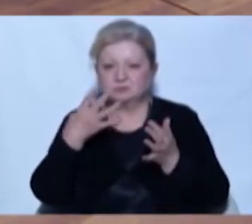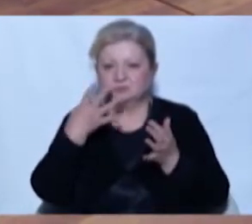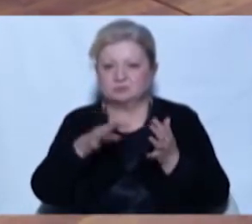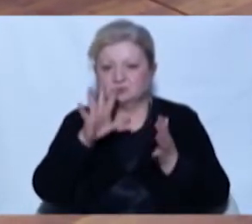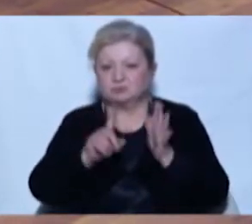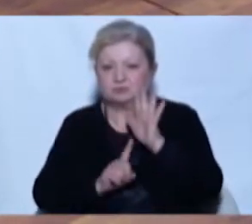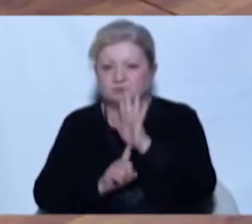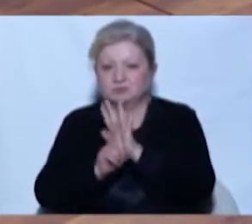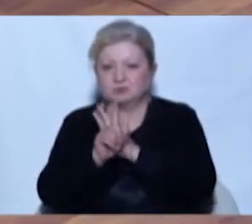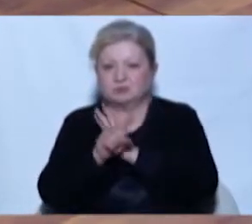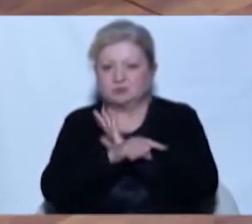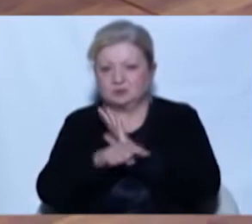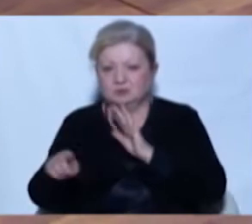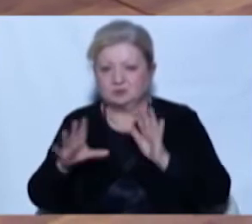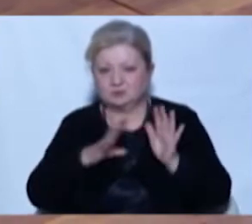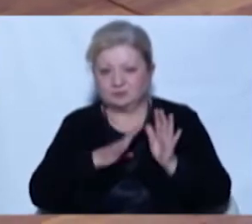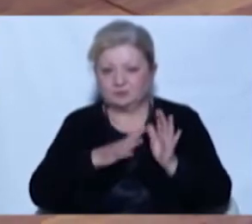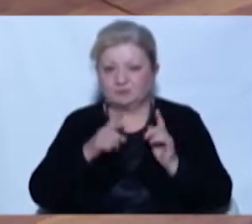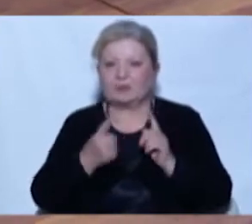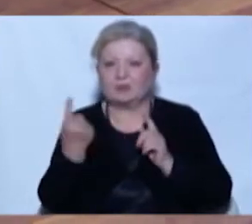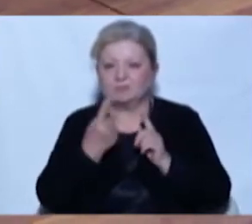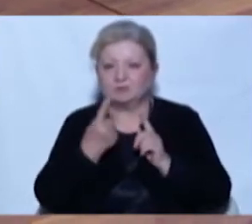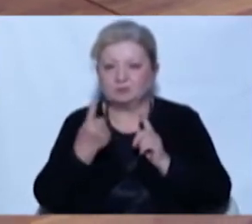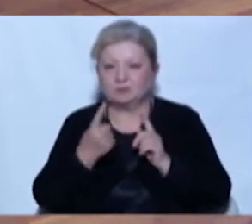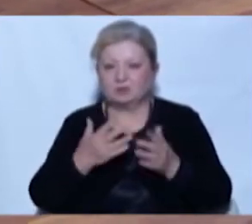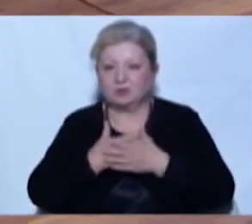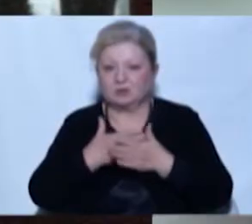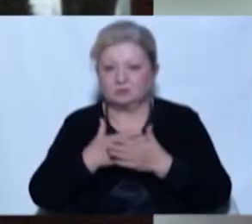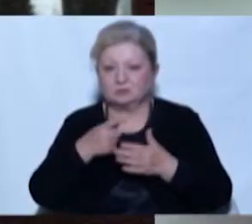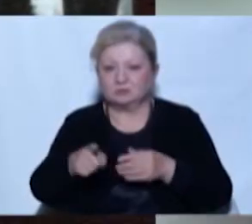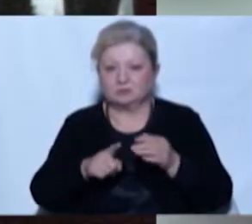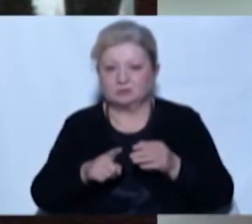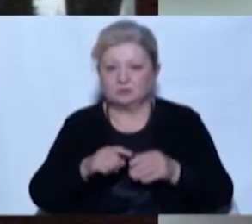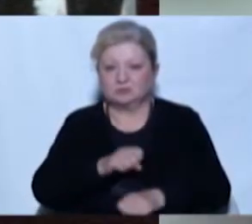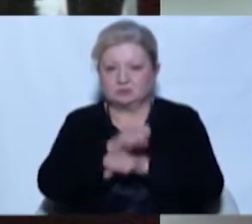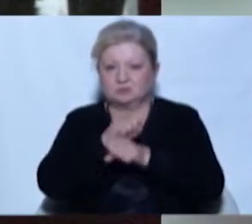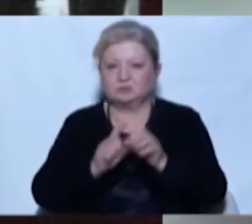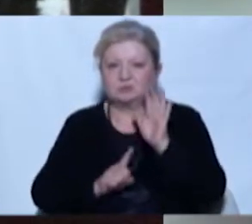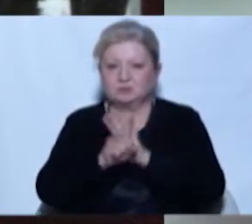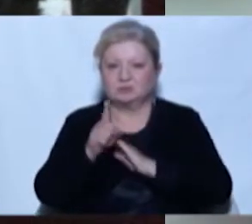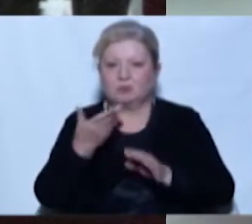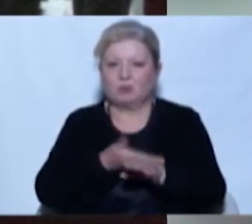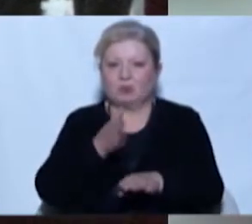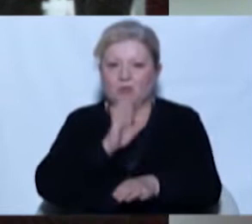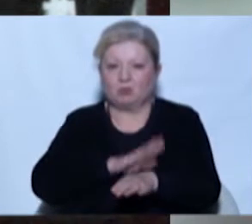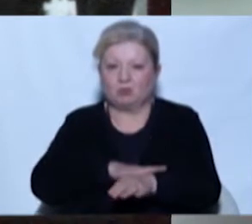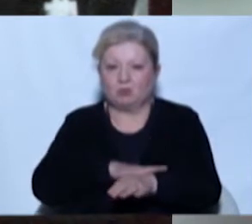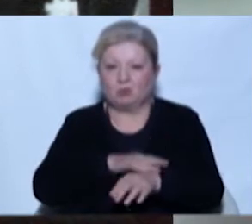1955 წლიდან. Პირველი ასეთი აქტიური გამოსვლები დაიწყო პოლონეთში